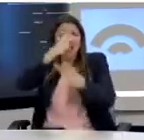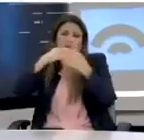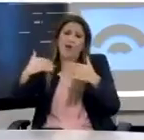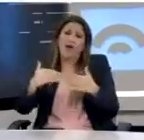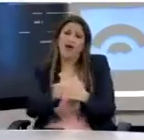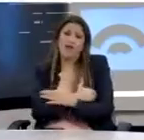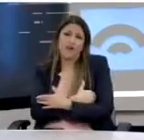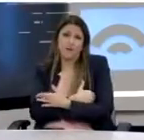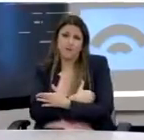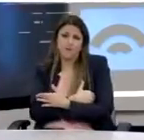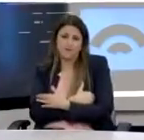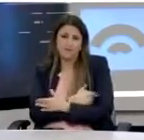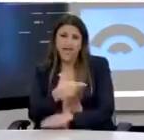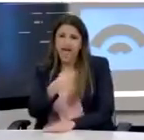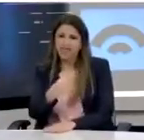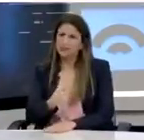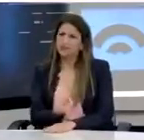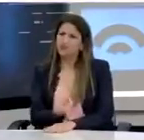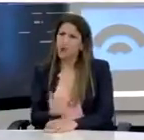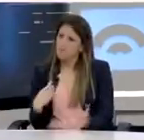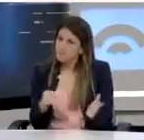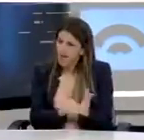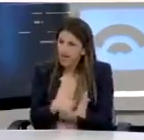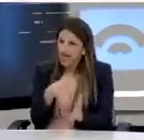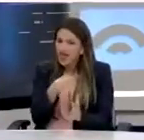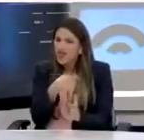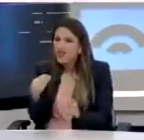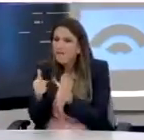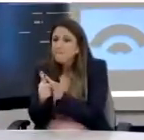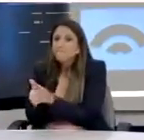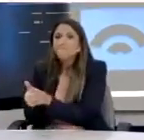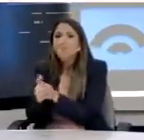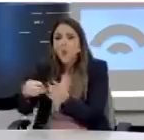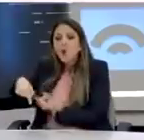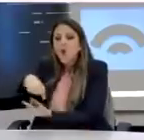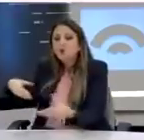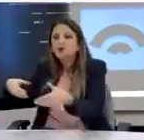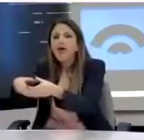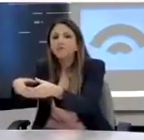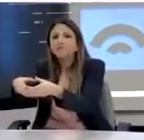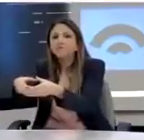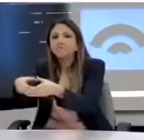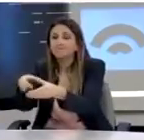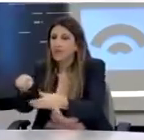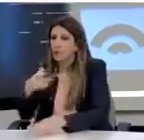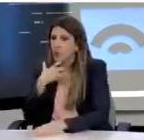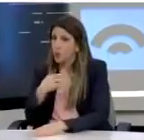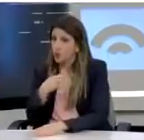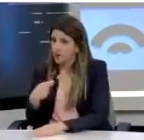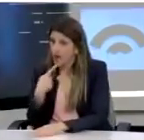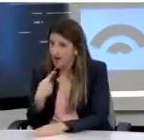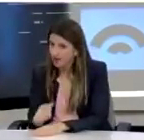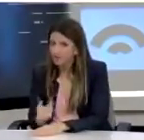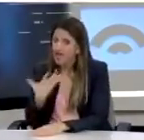και με προκαλέσατε για το θέμα της μειονότητας και μου λέτε αυτό είναι το κρίσιμο,